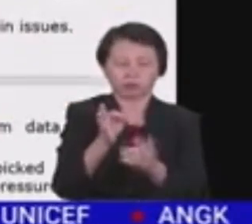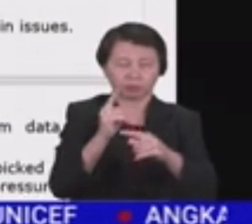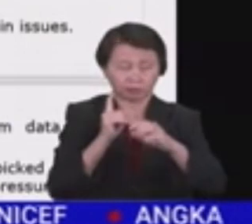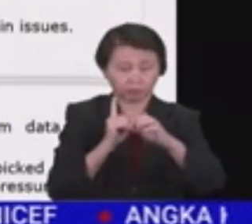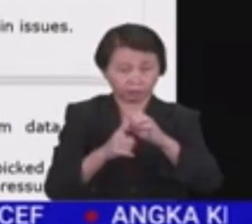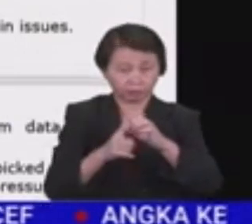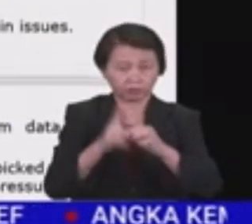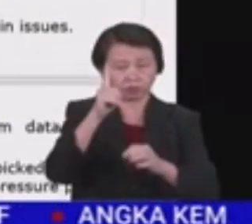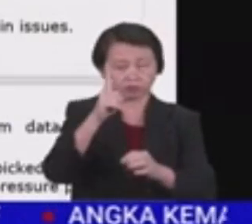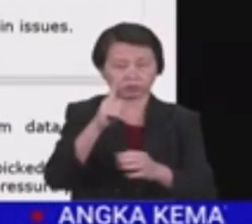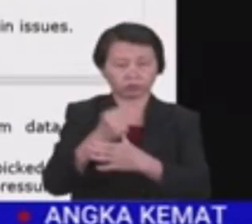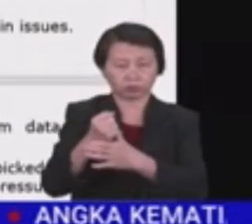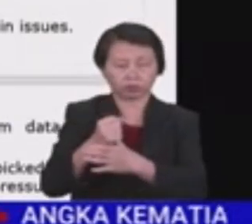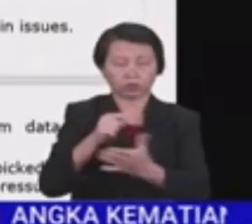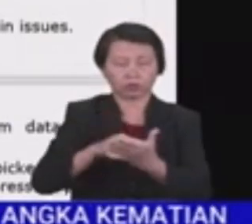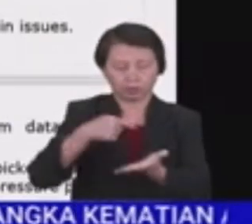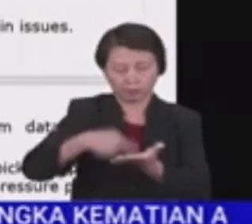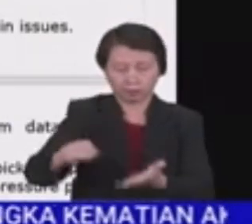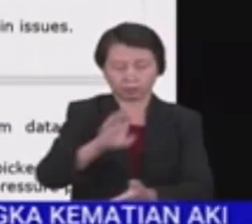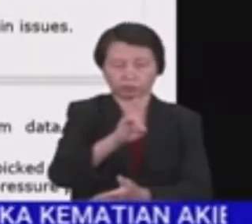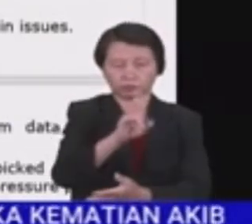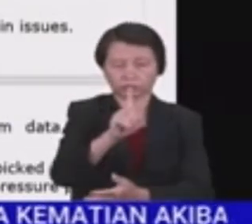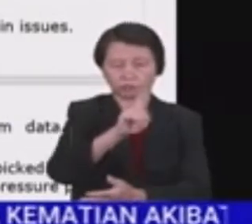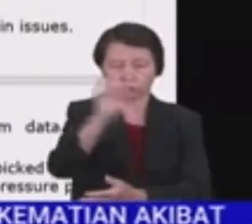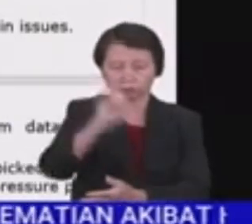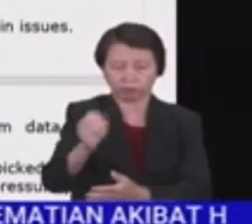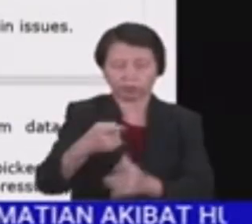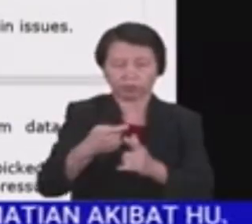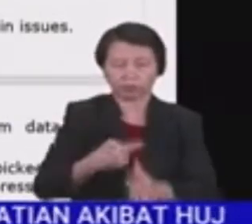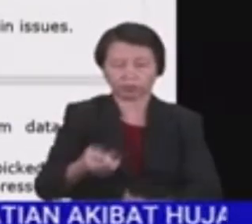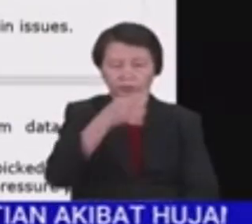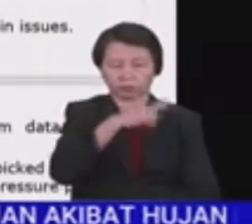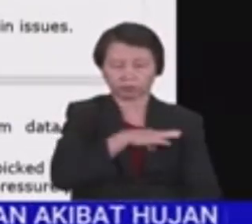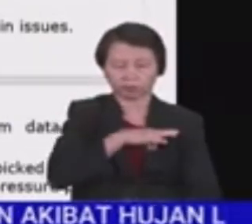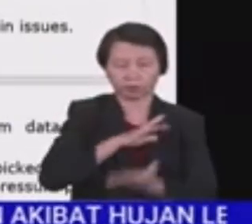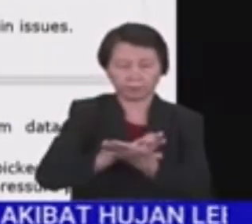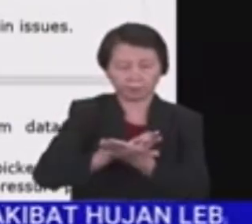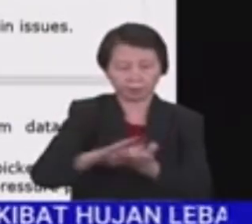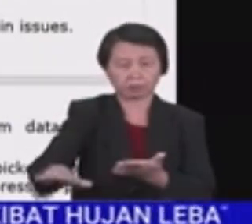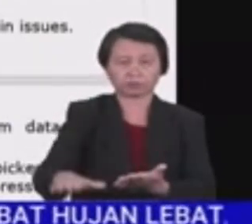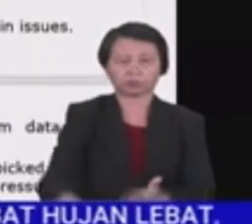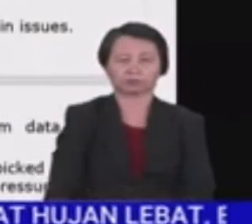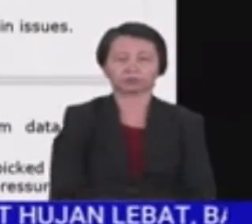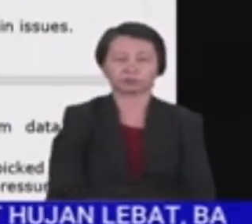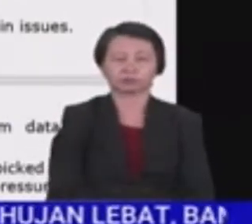sesaham, mewakili pembayaran 71% daripada keuntungan bersih.